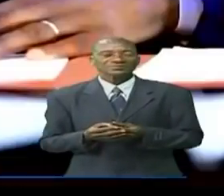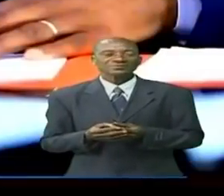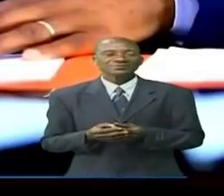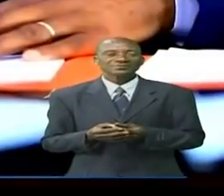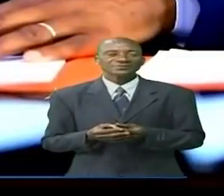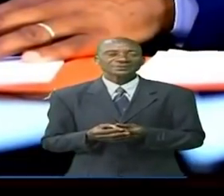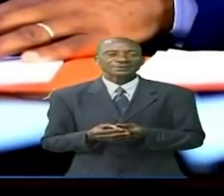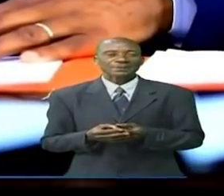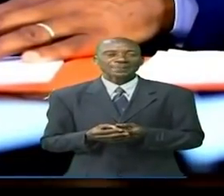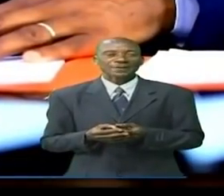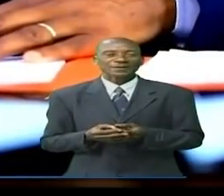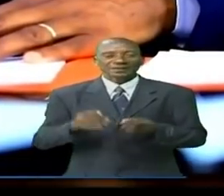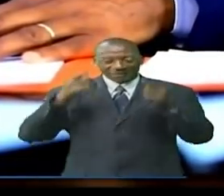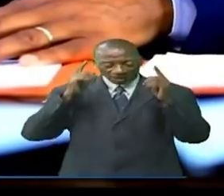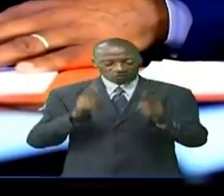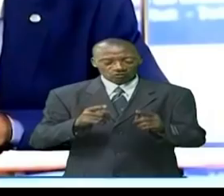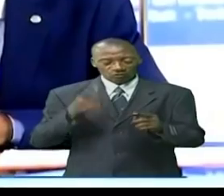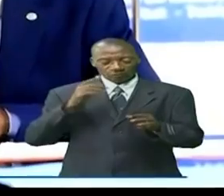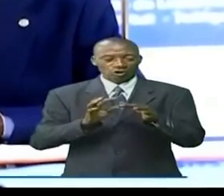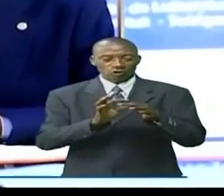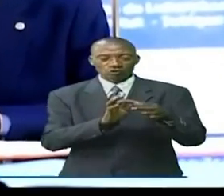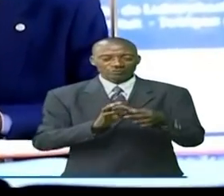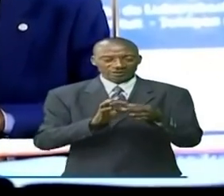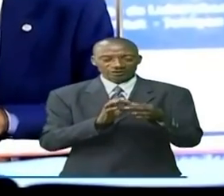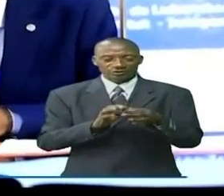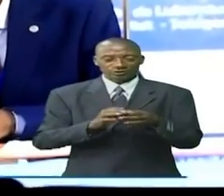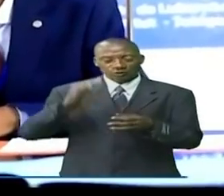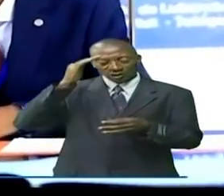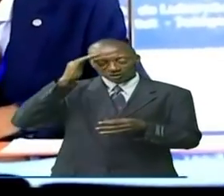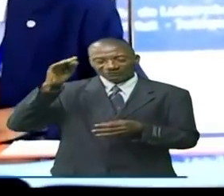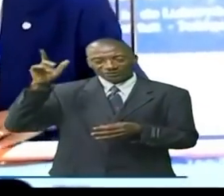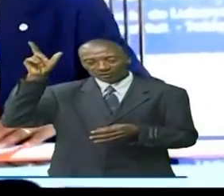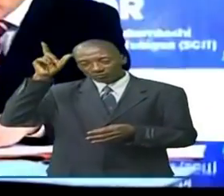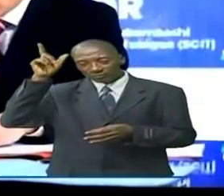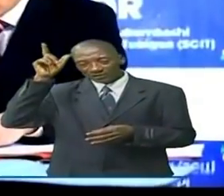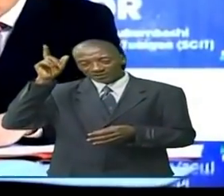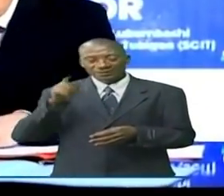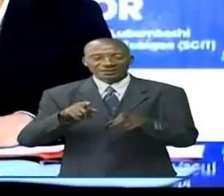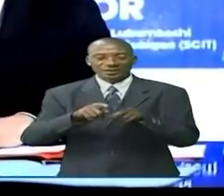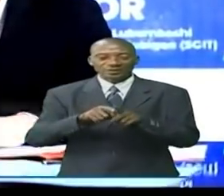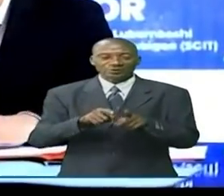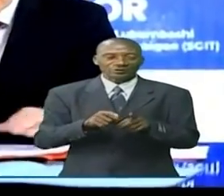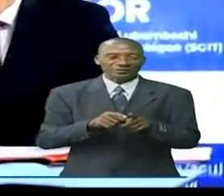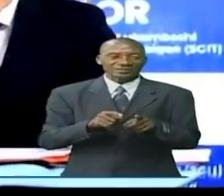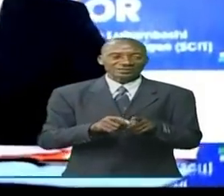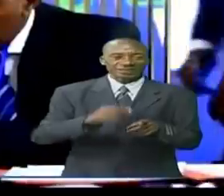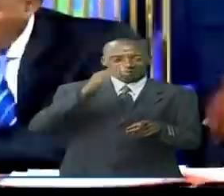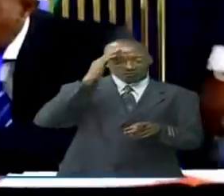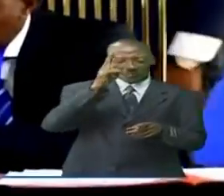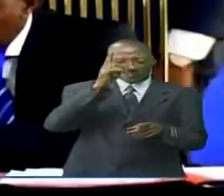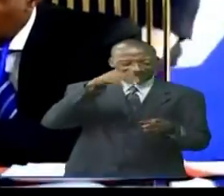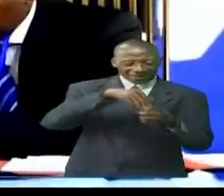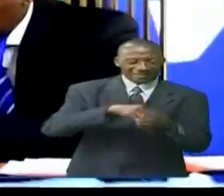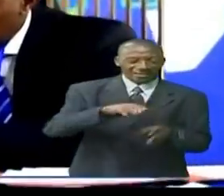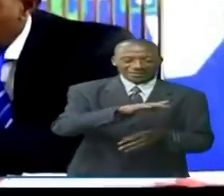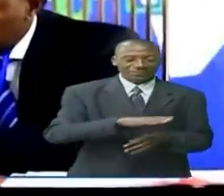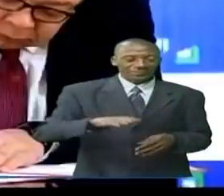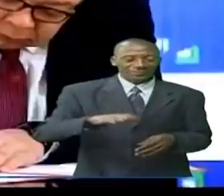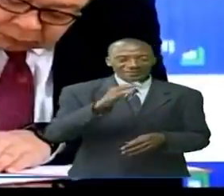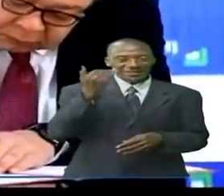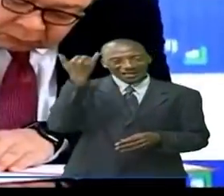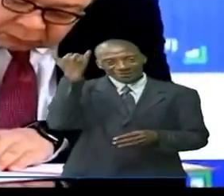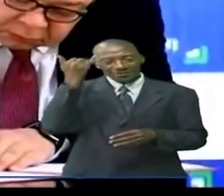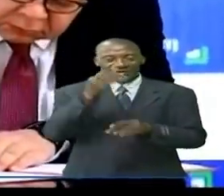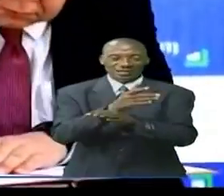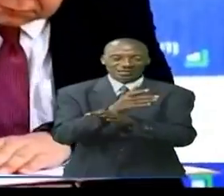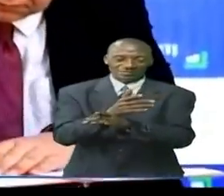2022. L'accord de coopération entre l'université de Lubumbashi et l'institut Steinbeis d'Allemagne ainsi que les partenaires a été scellé